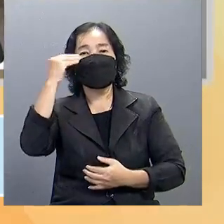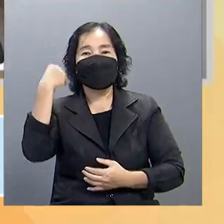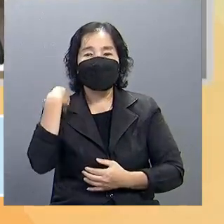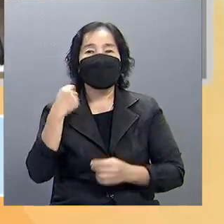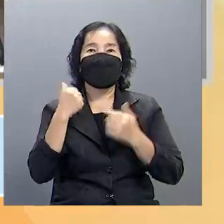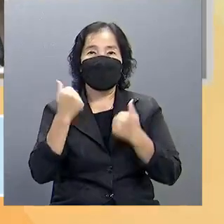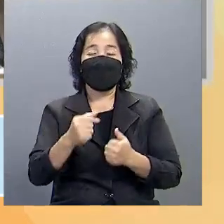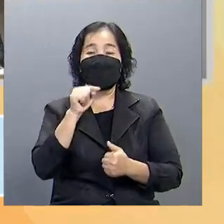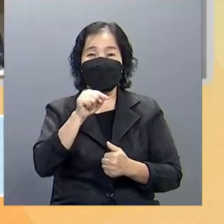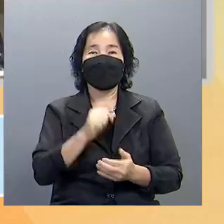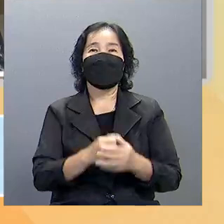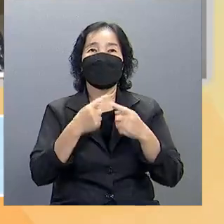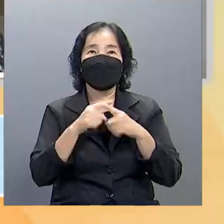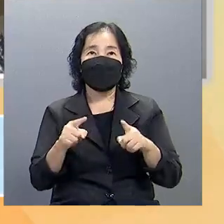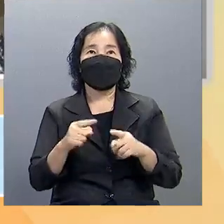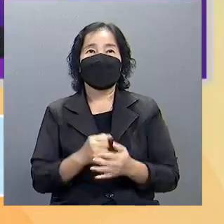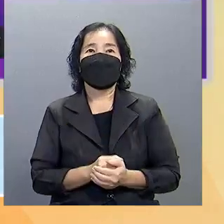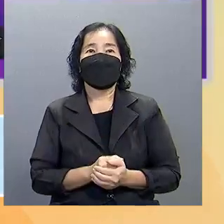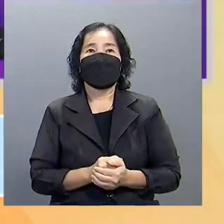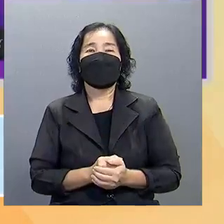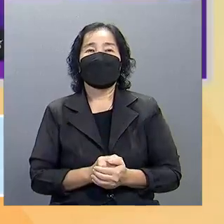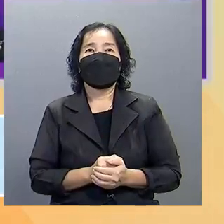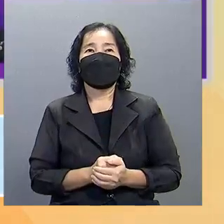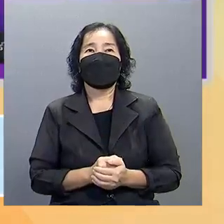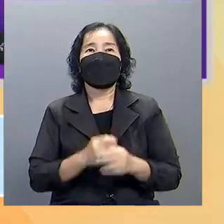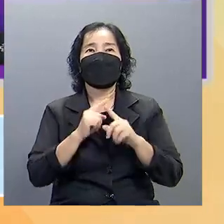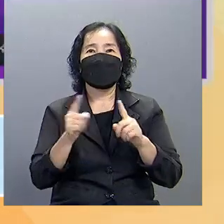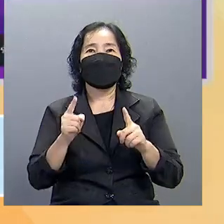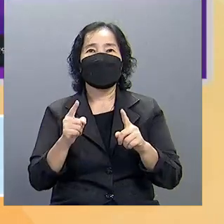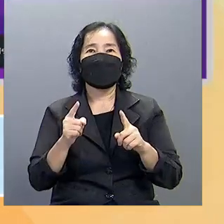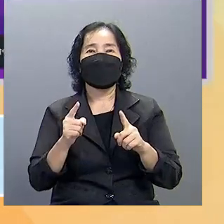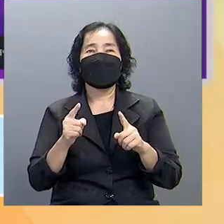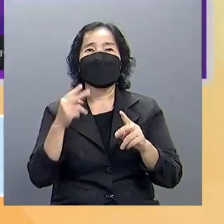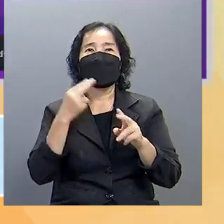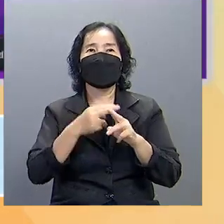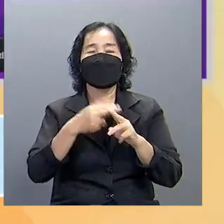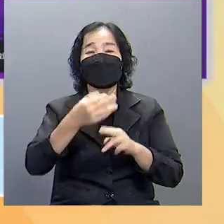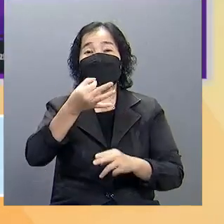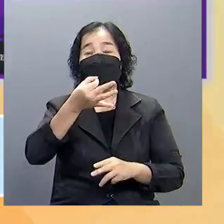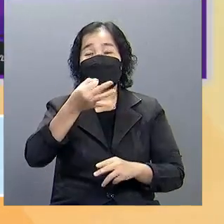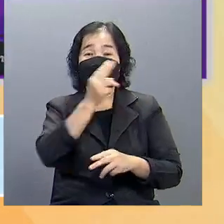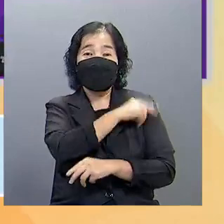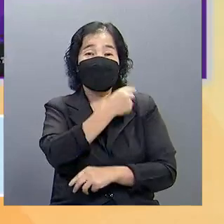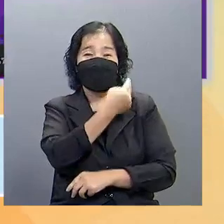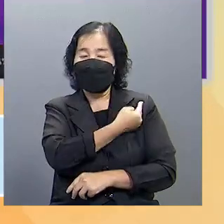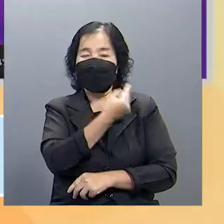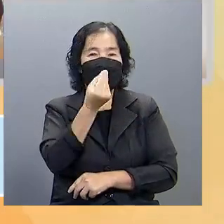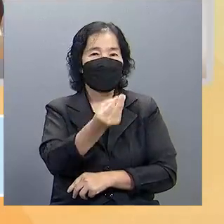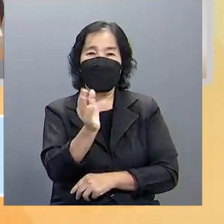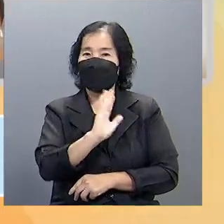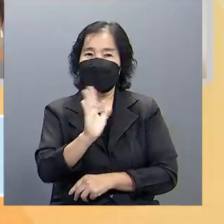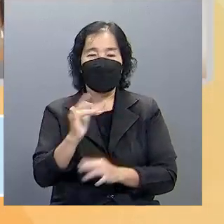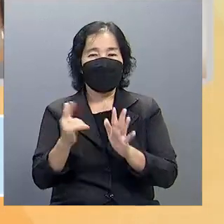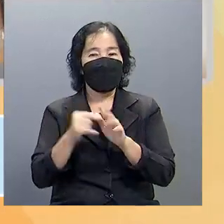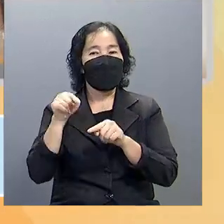คะนี่มันไม่ใช่เป็นยานอนหลับที่จะสนใจรถไม่ใช่เป็นชื่อคุ้นหูเพราะไม่ใช่ยานอนหลับที่คุณหมอเนี่ยจะเลือกใช้ในเคสปกติครับจะ